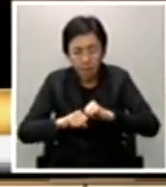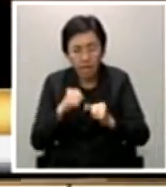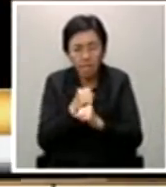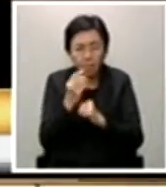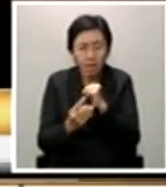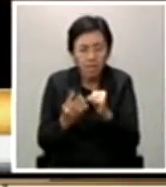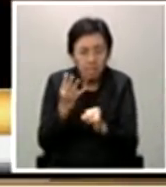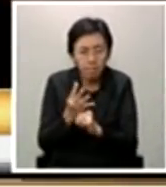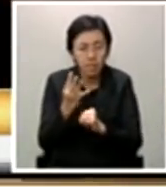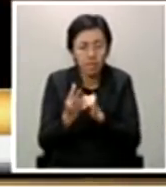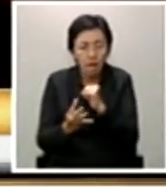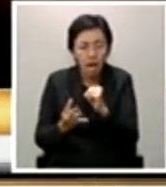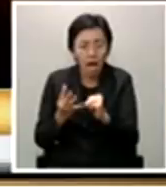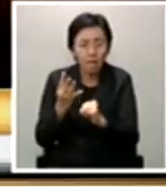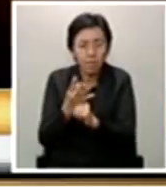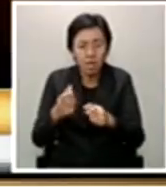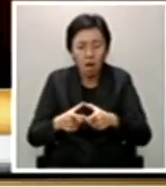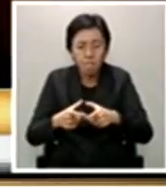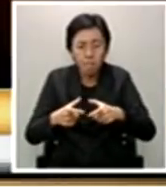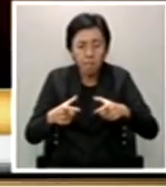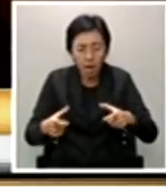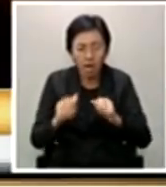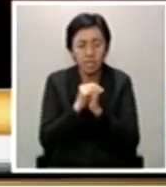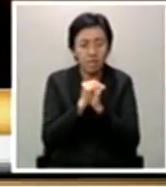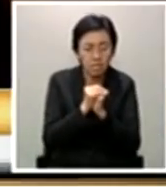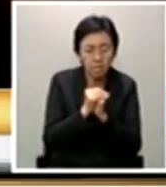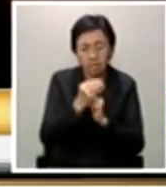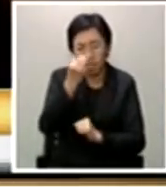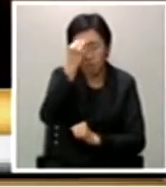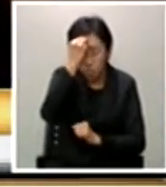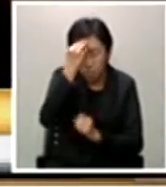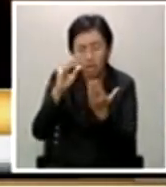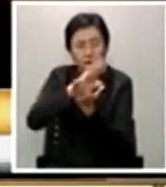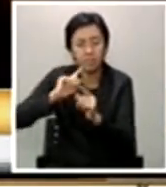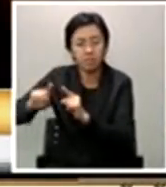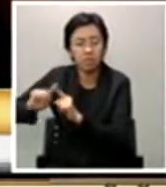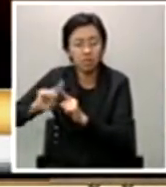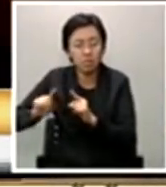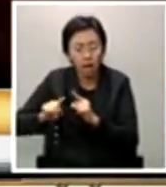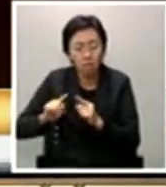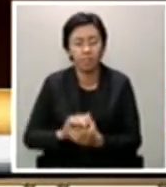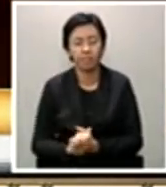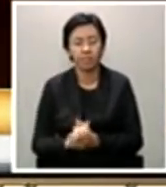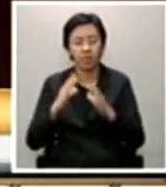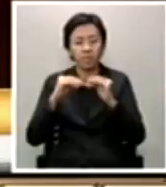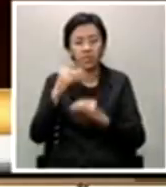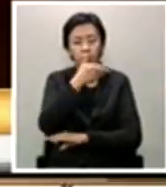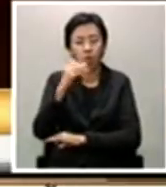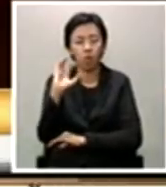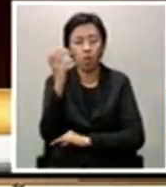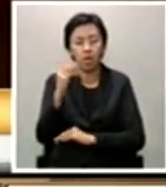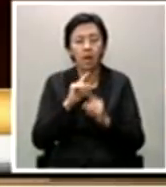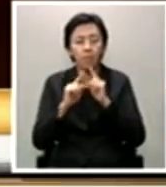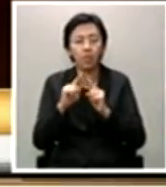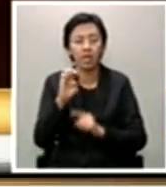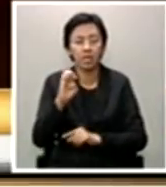4-5 ปีเนี่ยกลายเป็นโครงการที่พูดทั้งจีนญี่ปุ่นและอื่นๆในเวทีระดับโลกเนี่ยเขาพูดถึง EEC ทั้